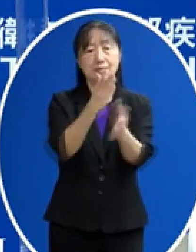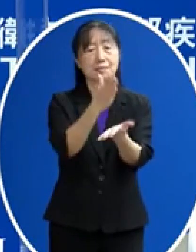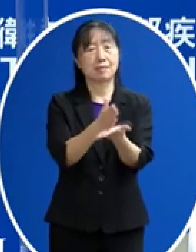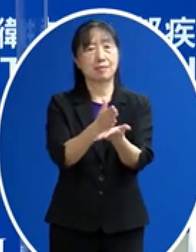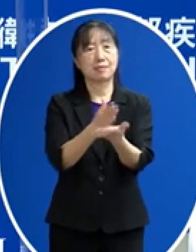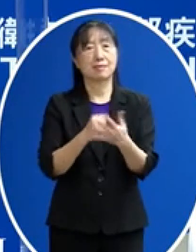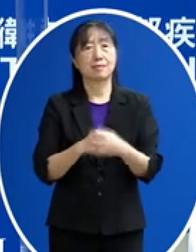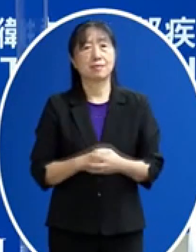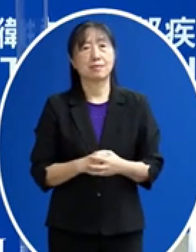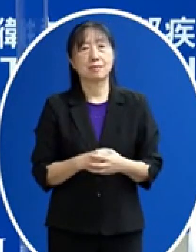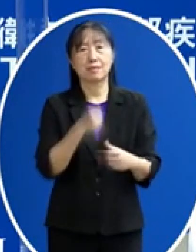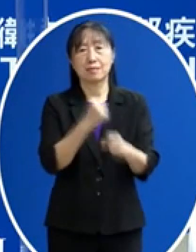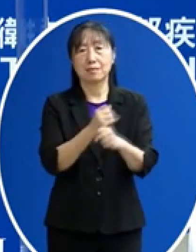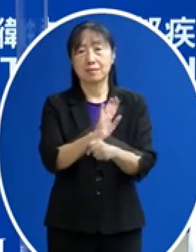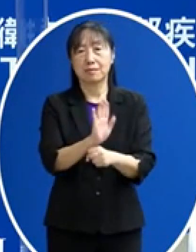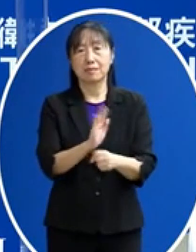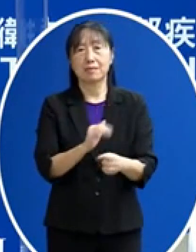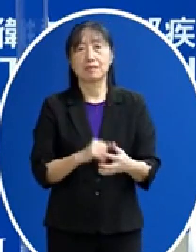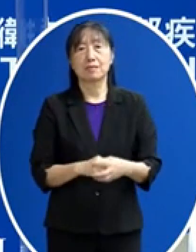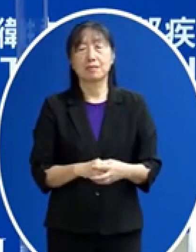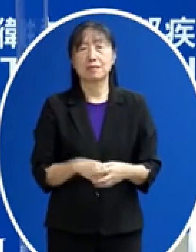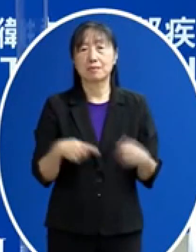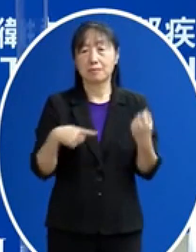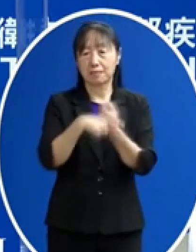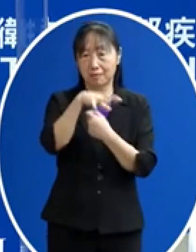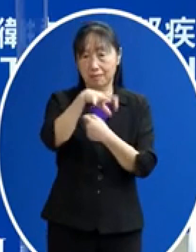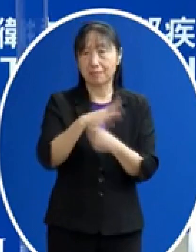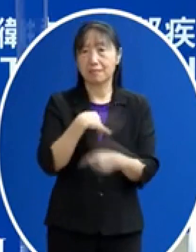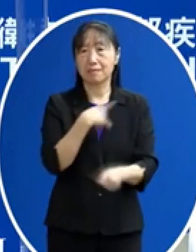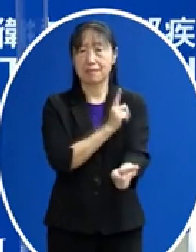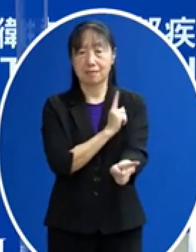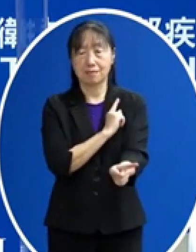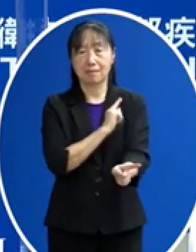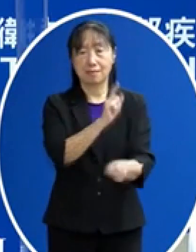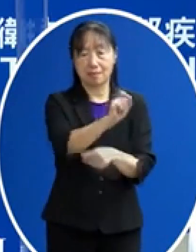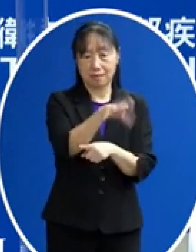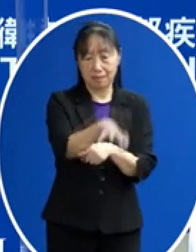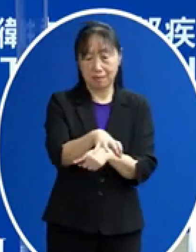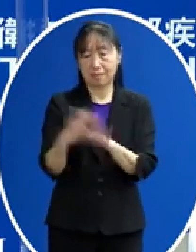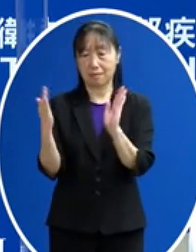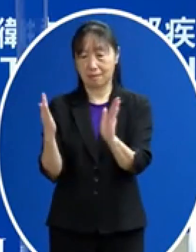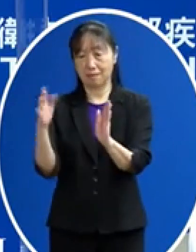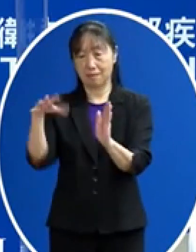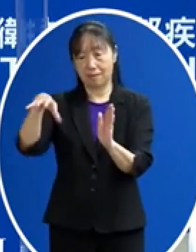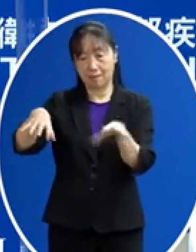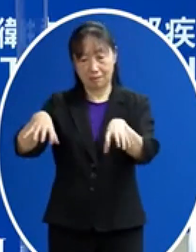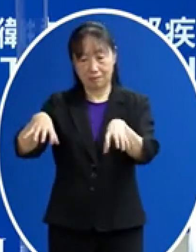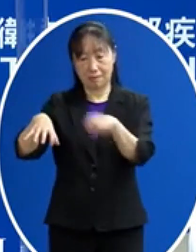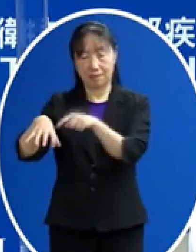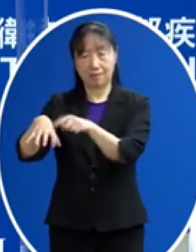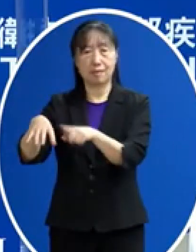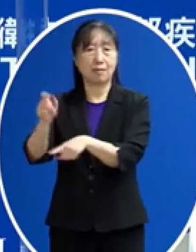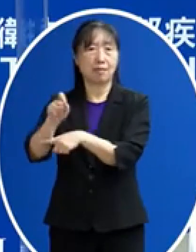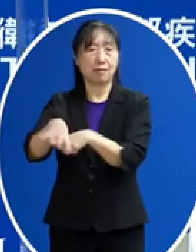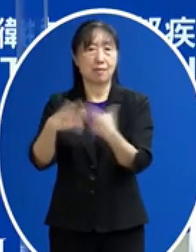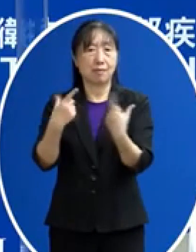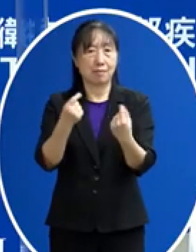用。那这个实验室他们自己有一个办公室对面也有一个办公室。那整栋楼